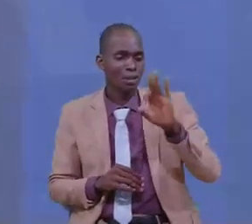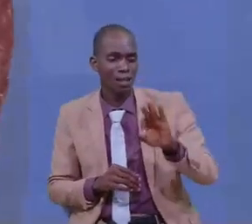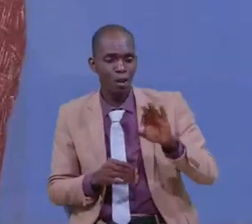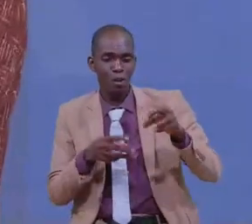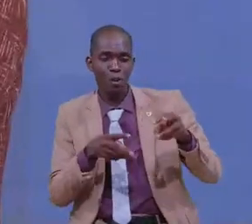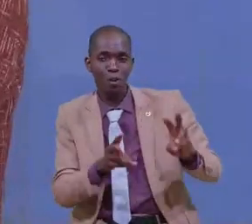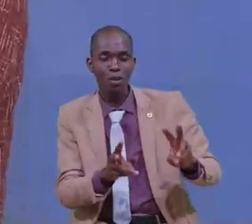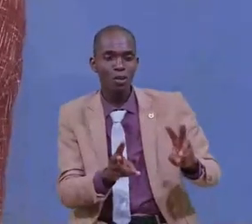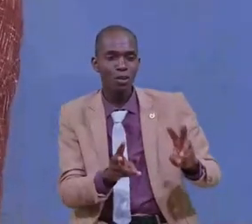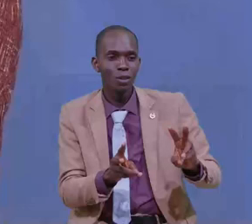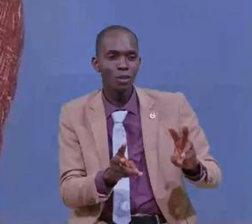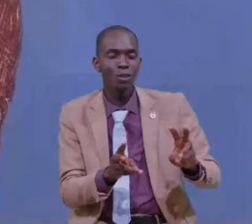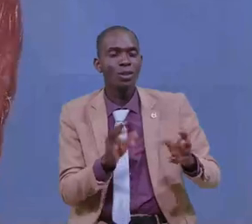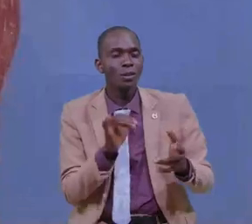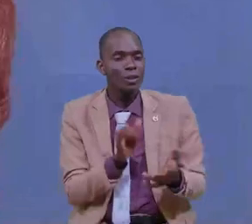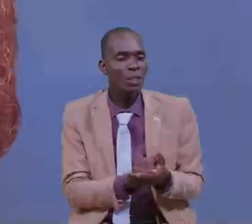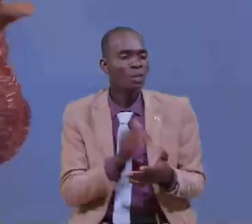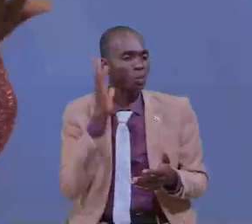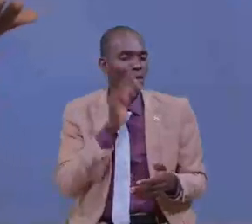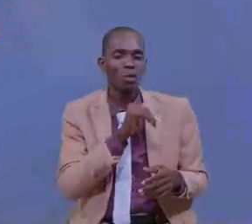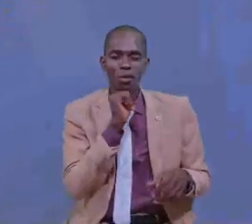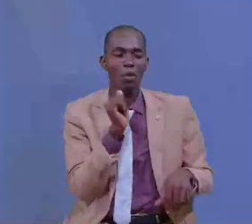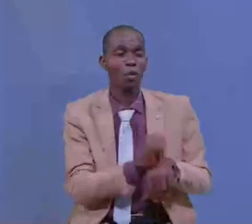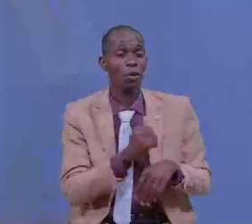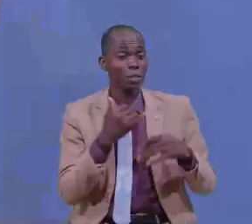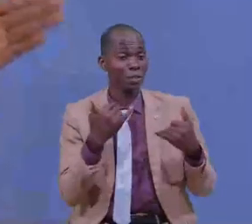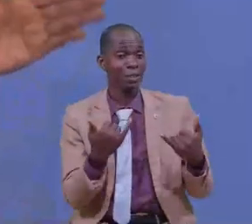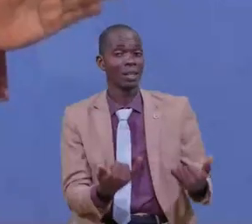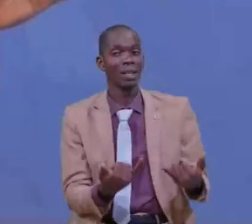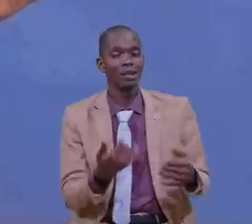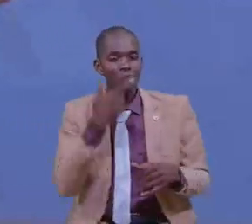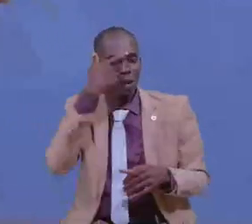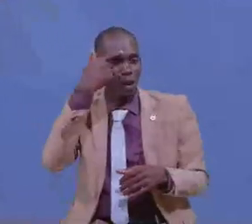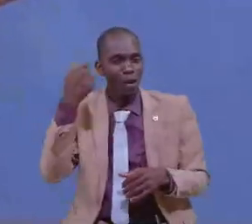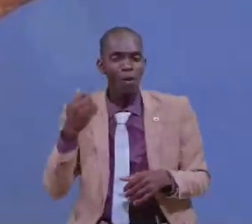99 moyens qui ne marchent pas maintenant.